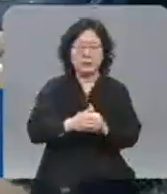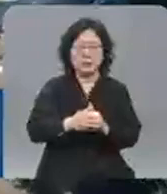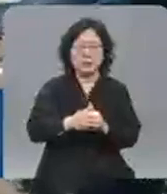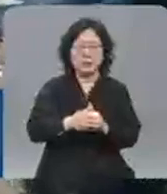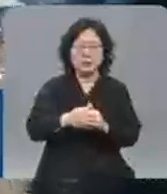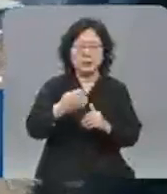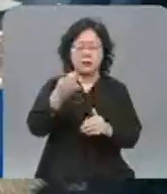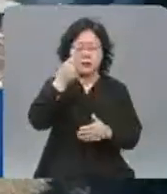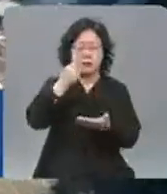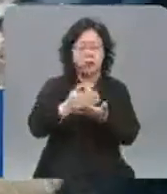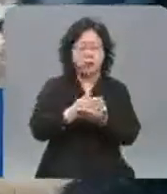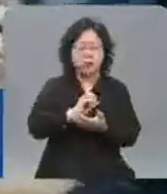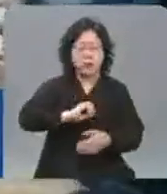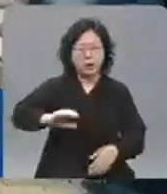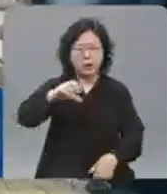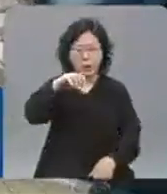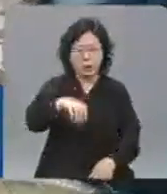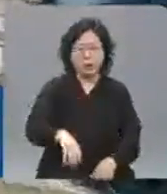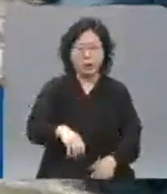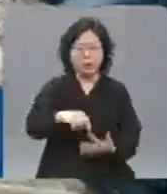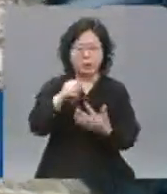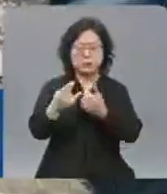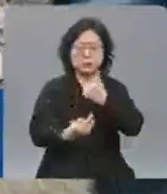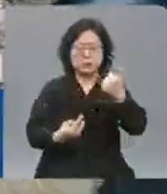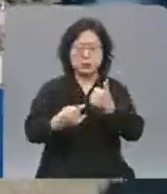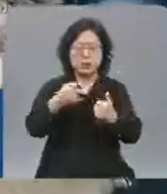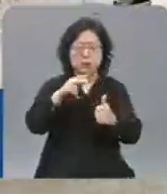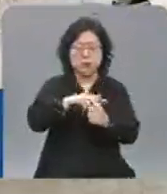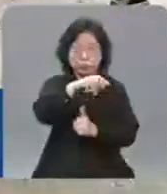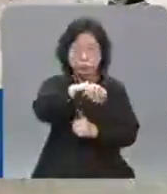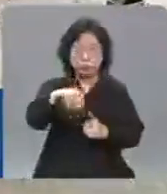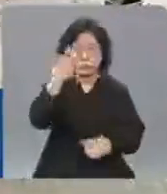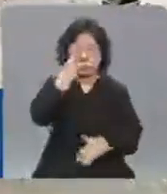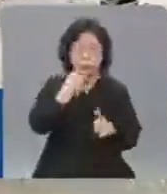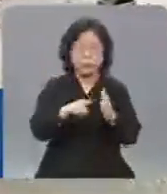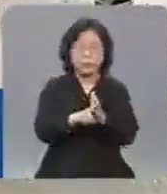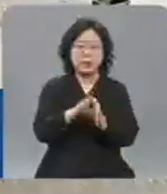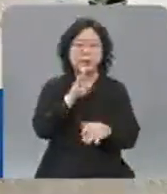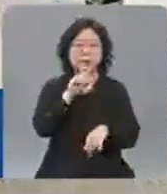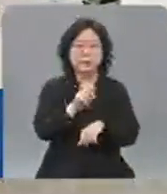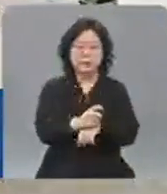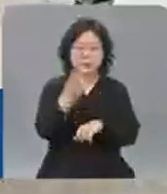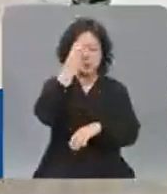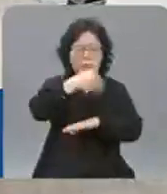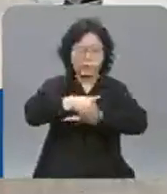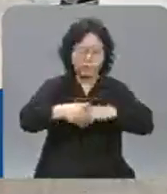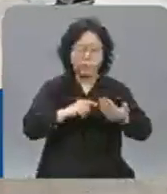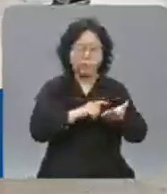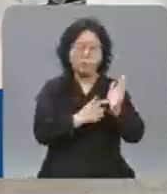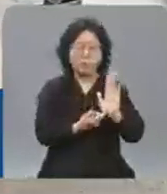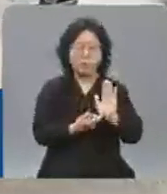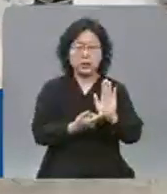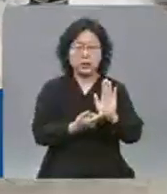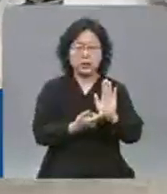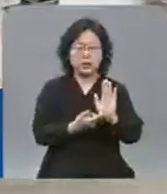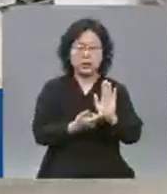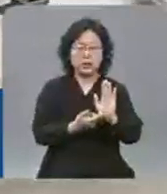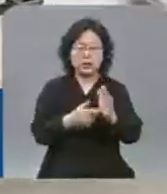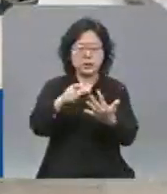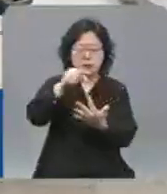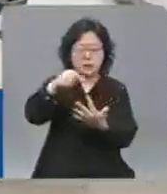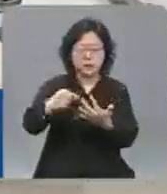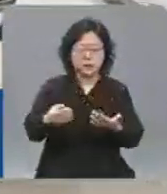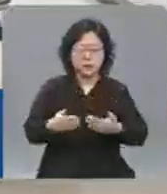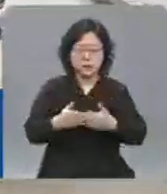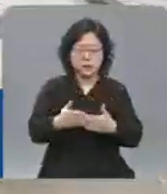순천시 폐기물 처리시설 입지선정위원회는 후보지를 조사하기 위한 타당성 조사 계획을 공고하고 본격적인 선정